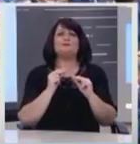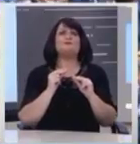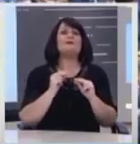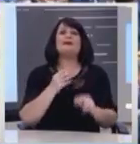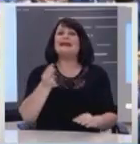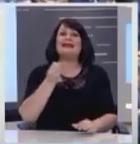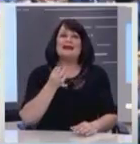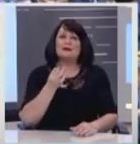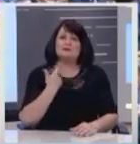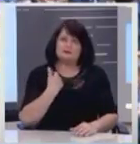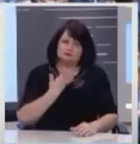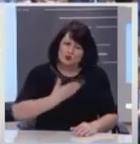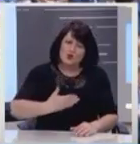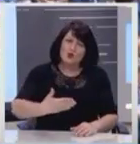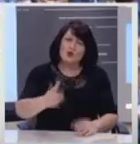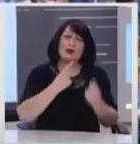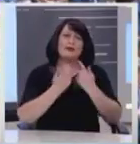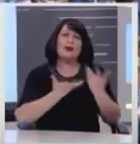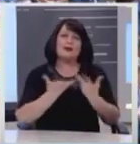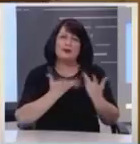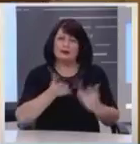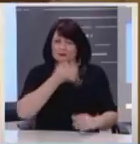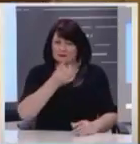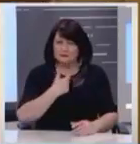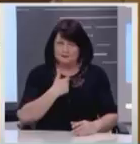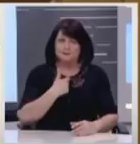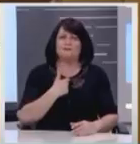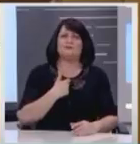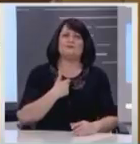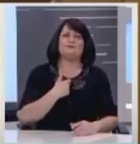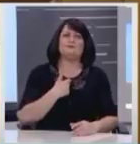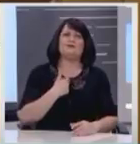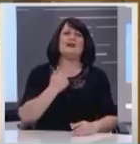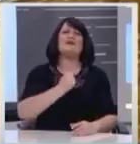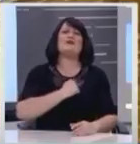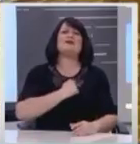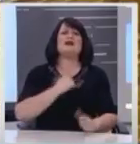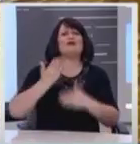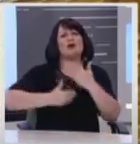υποστήριξε στεναρά, καθ' όλη τη διάρκεια της διαπραγμάτευσης, τις πάγιες θέσεις της χώρας μας.